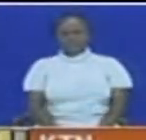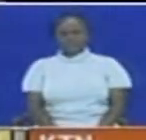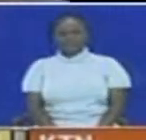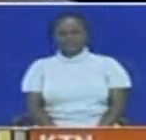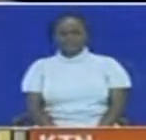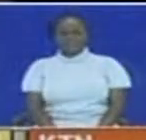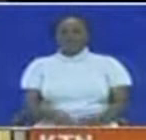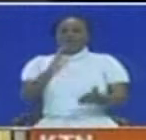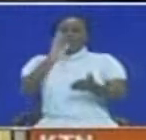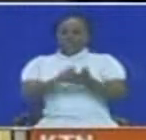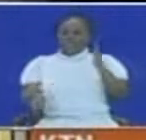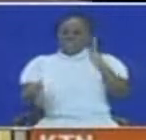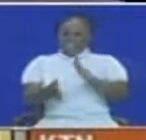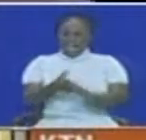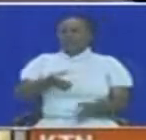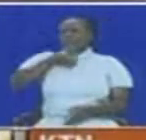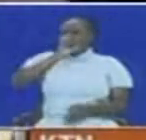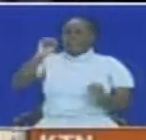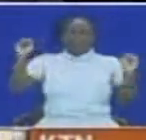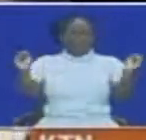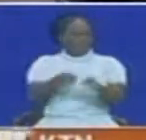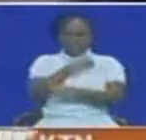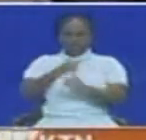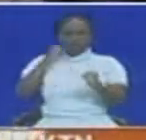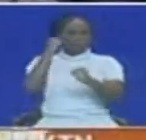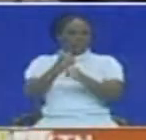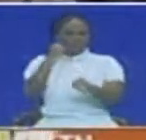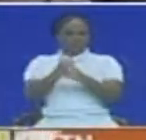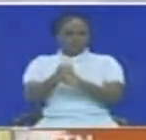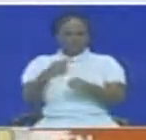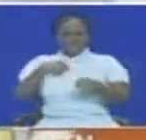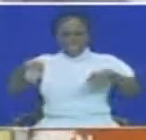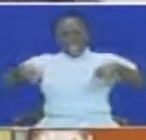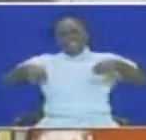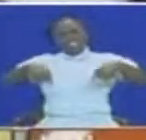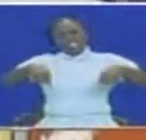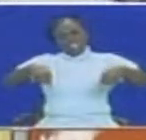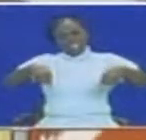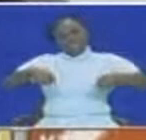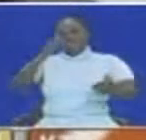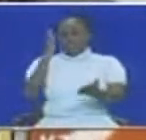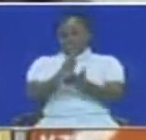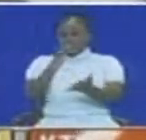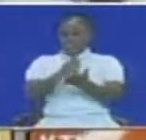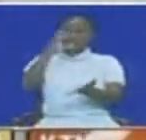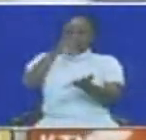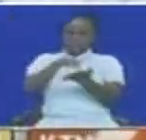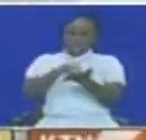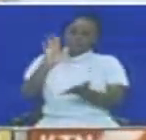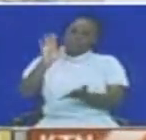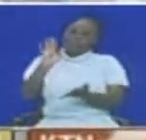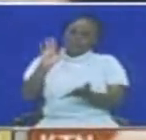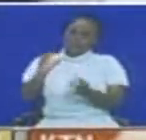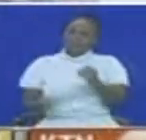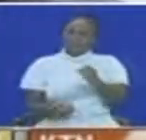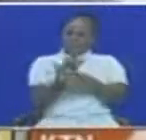Bila kutoa roko mimi siwezi nikafive. Mimi waka natetemeka hivi. Bila shaka ni hali yake hii iliyosababisha